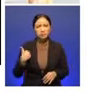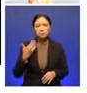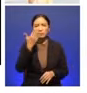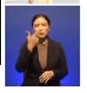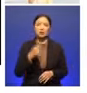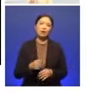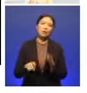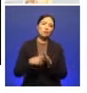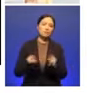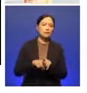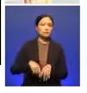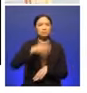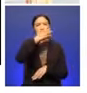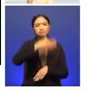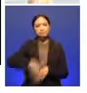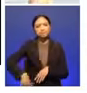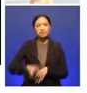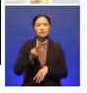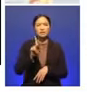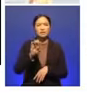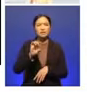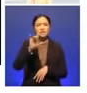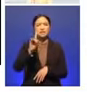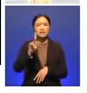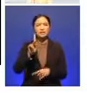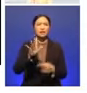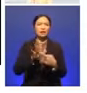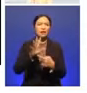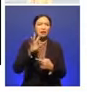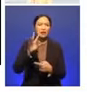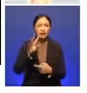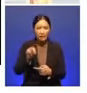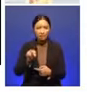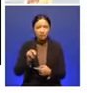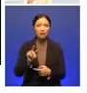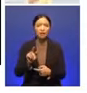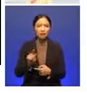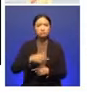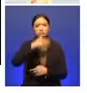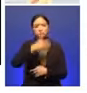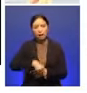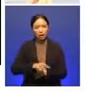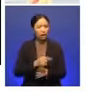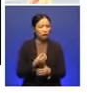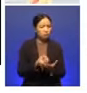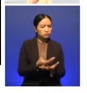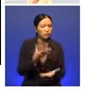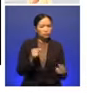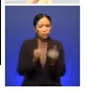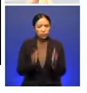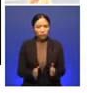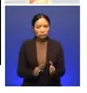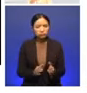ดกันหรือ deprive นะคะไปจากทุกสิ่งที่มันมีความหมายต่อสิ่งที่มันมีความหมายหรือมีคุณค่าต่อความเป็น